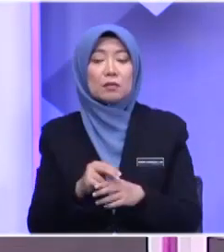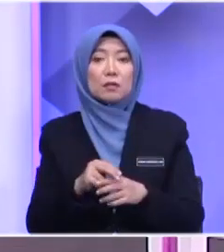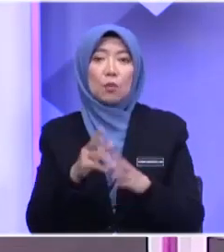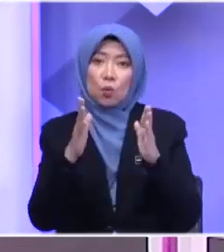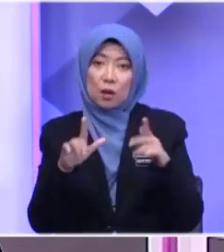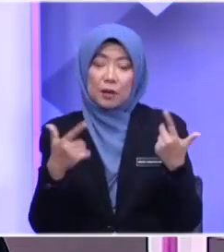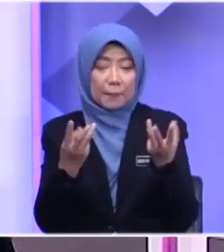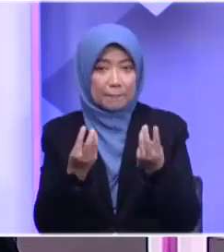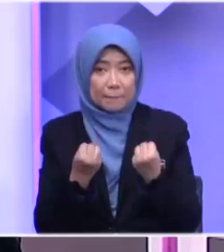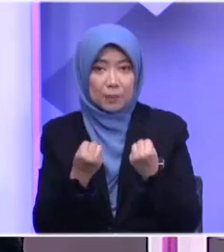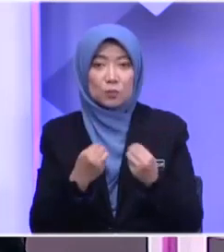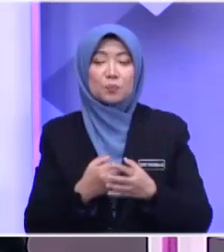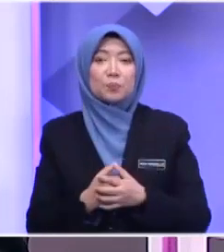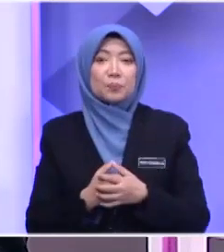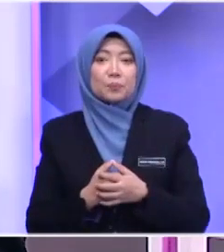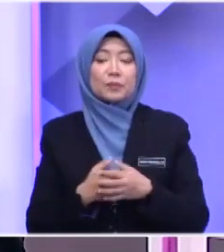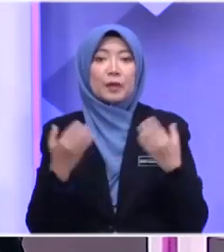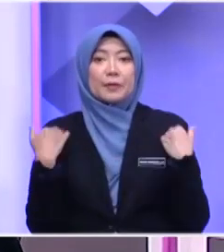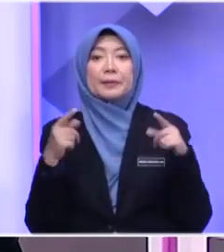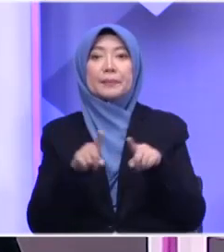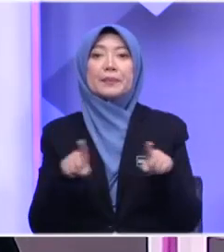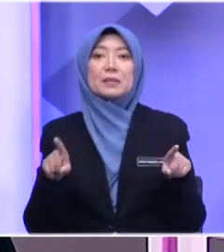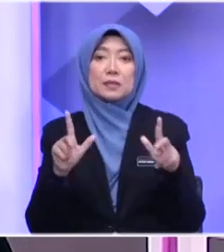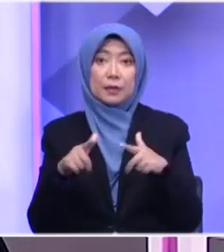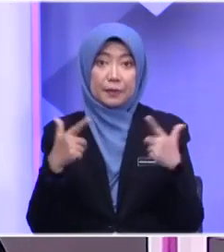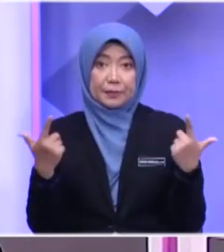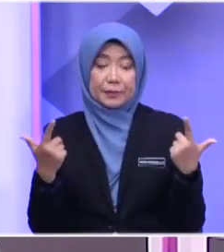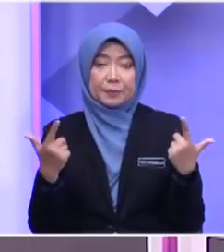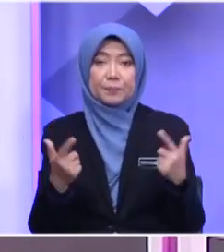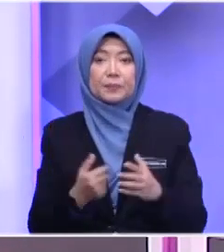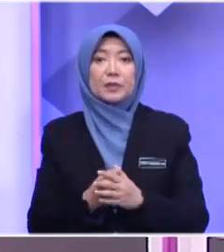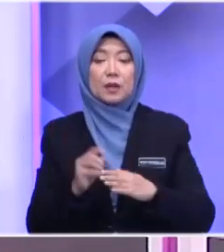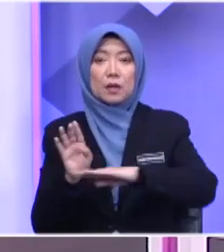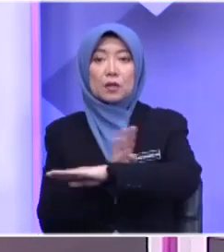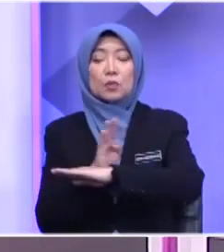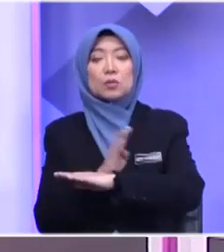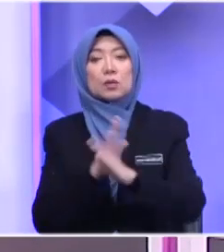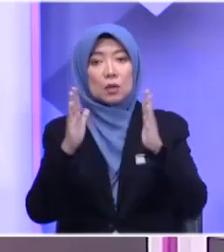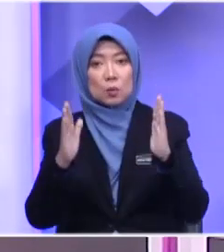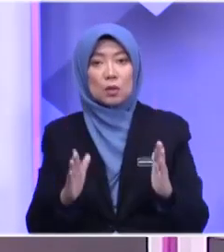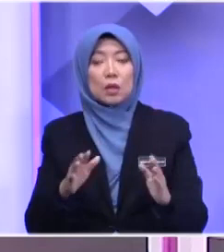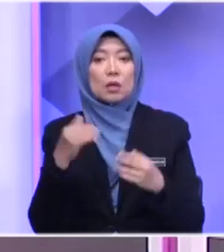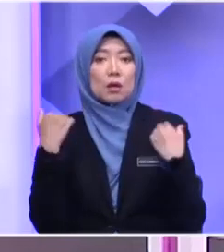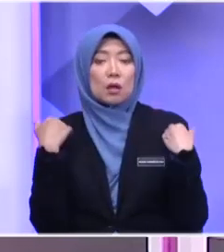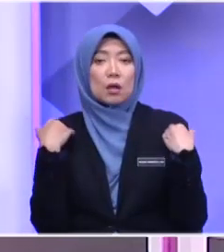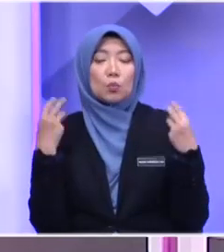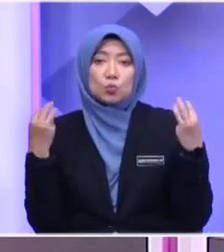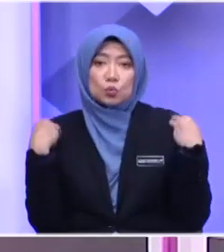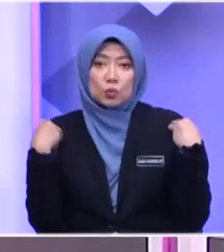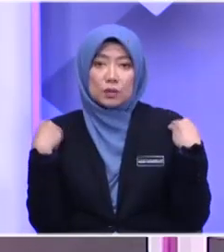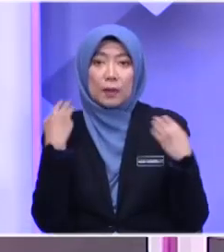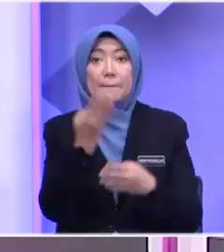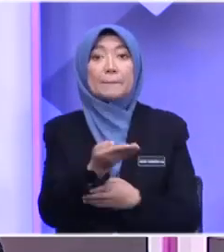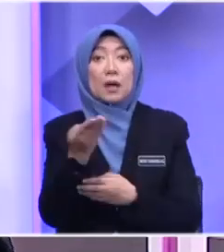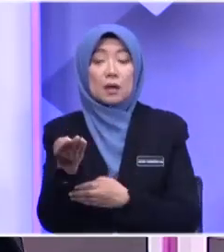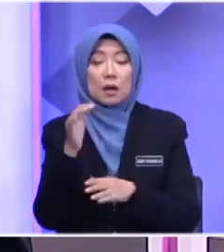Oke saya beli itu ada perbedaan lain yaitu Usahawan mudrikah pembaharuan terhadap barang tapi matanya tawarkan hasilnya tekan